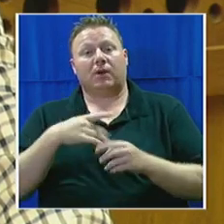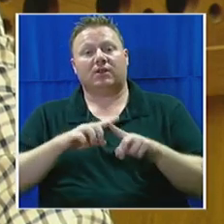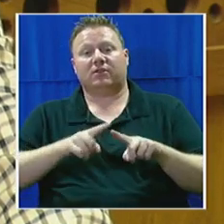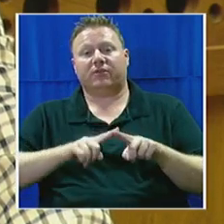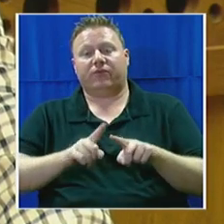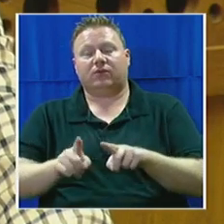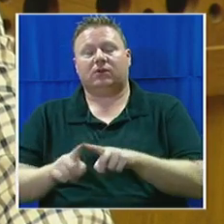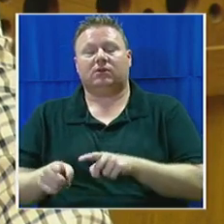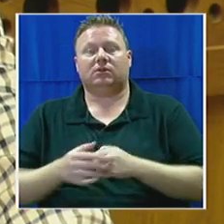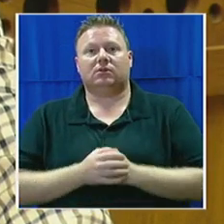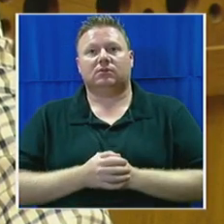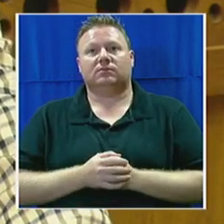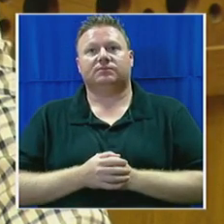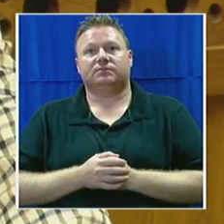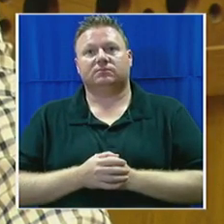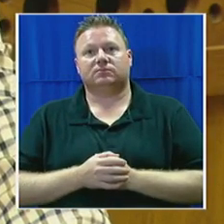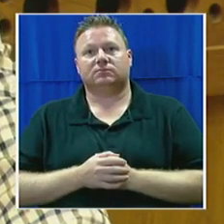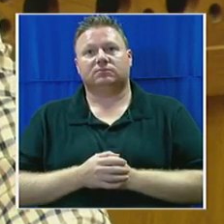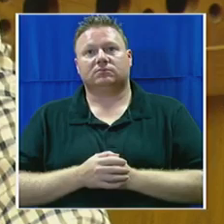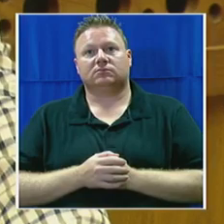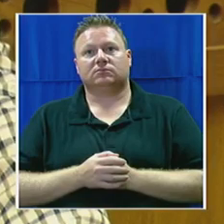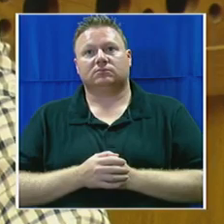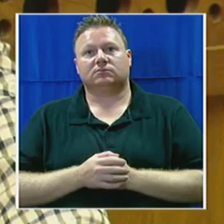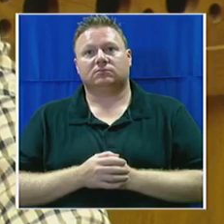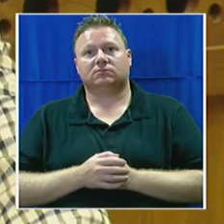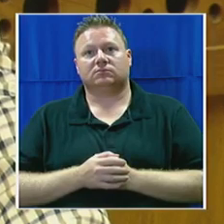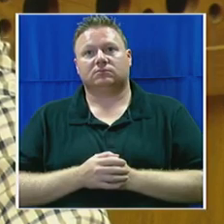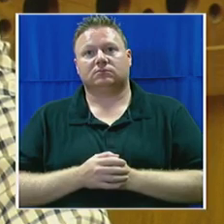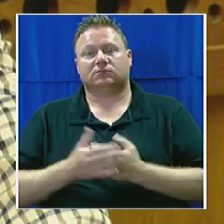abasondele kakhulu ibona bohulumeni abasondele kakhulu